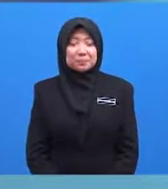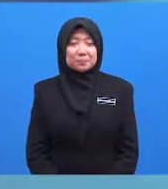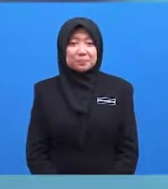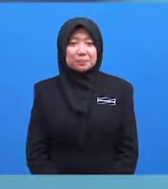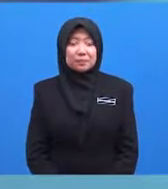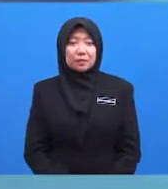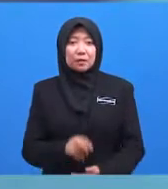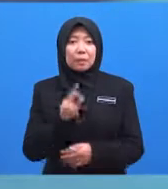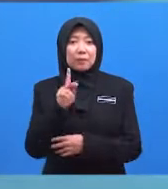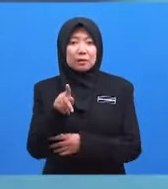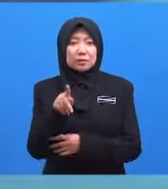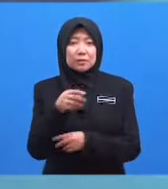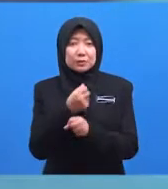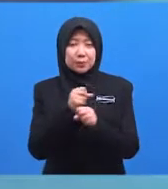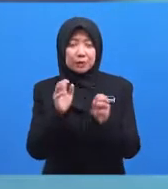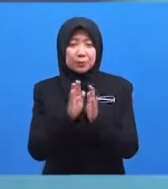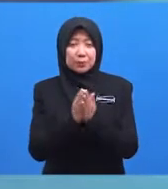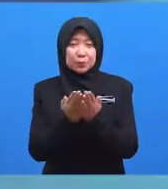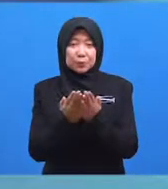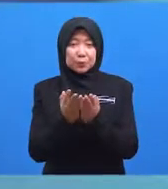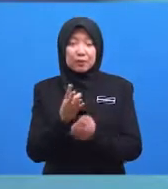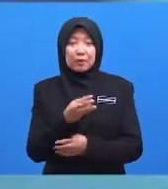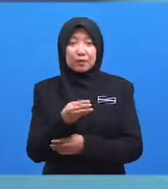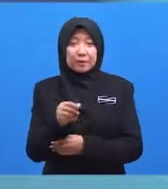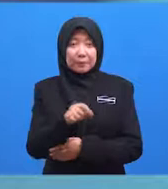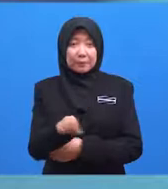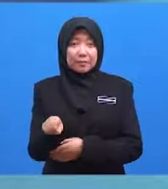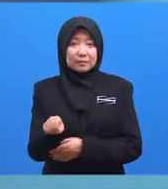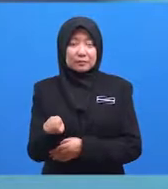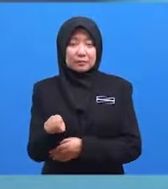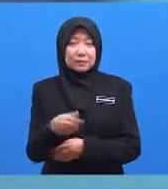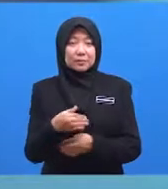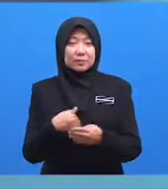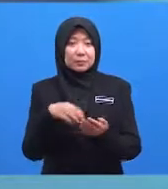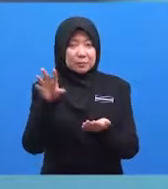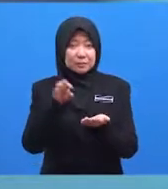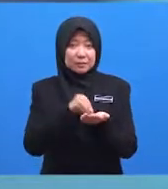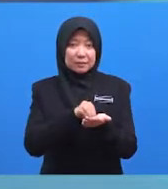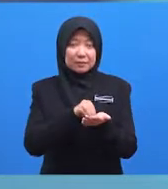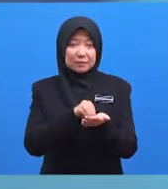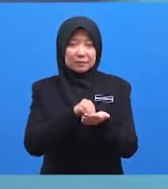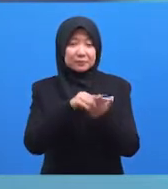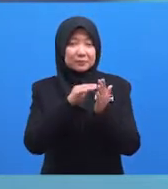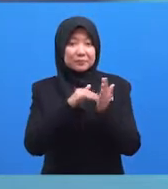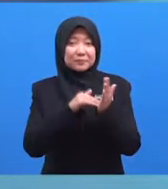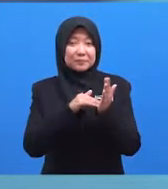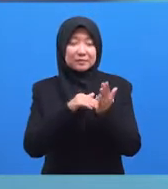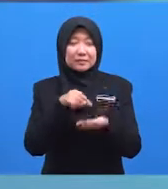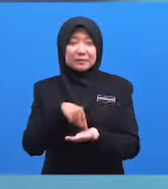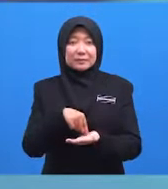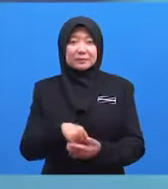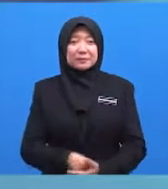Pastikan sediakan buku catatan dan pen sebelum menyalin resepi ayam panggang madu.